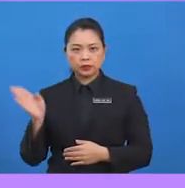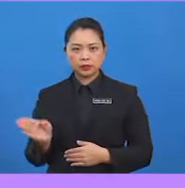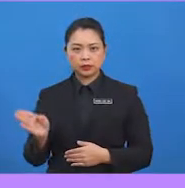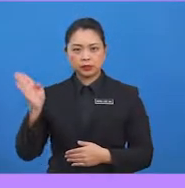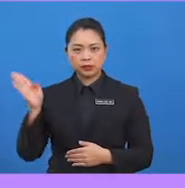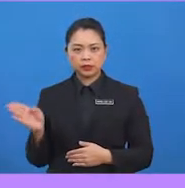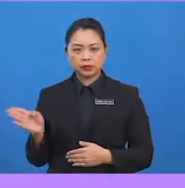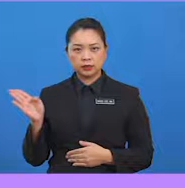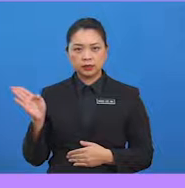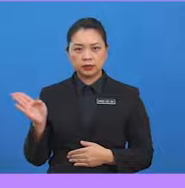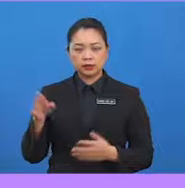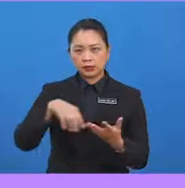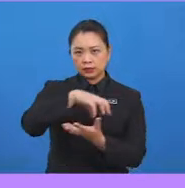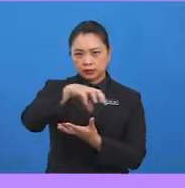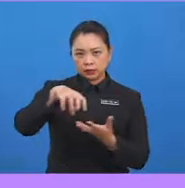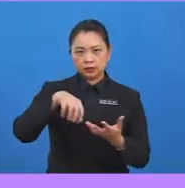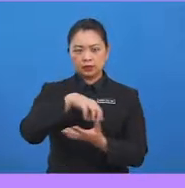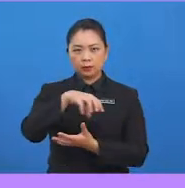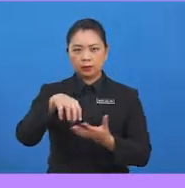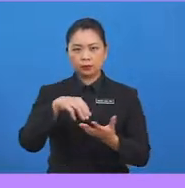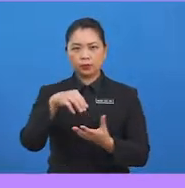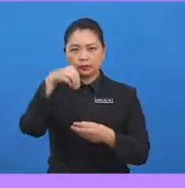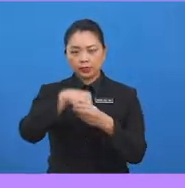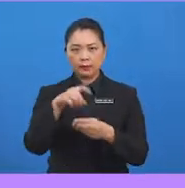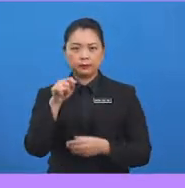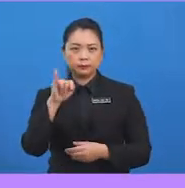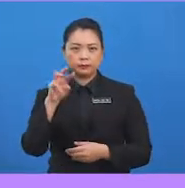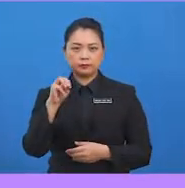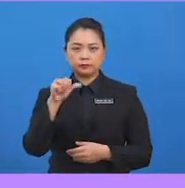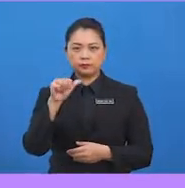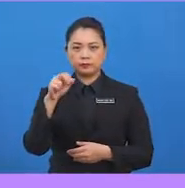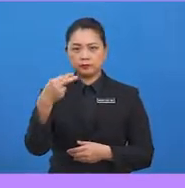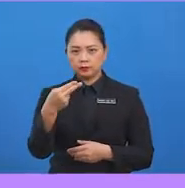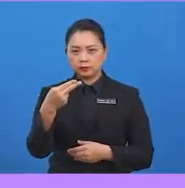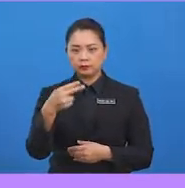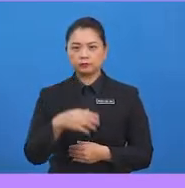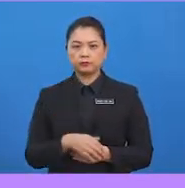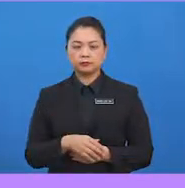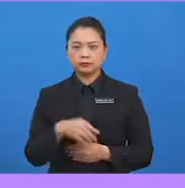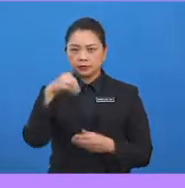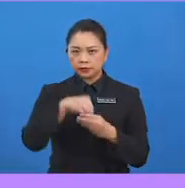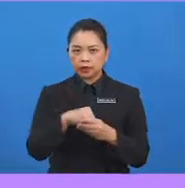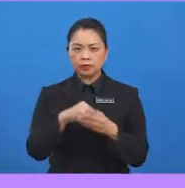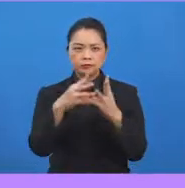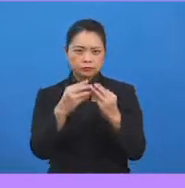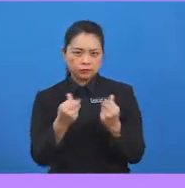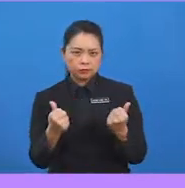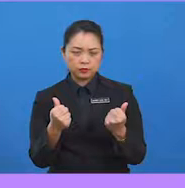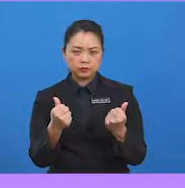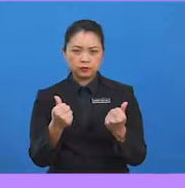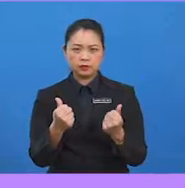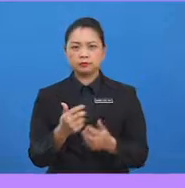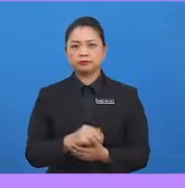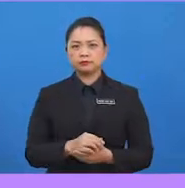antimoni dan kuprum ditambah ke dalam timah dalam keadaan leburan dan kemudiannya disejukkan